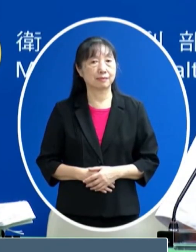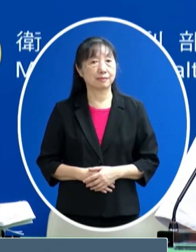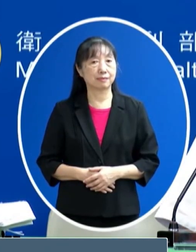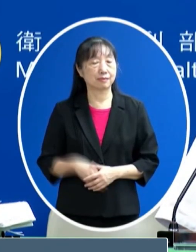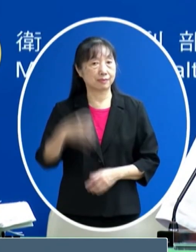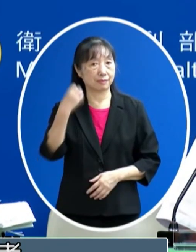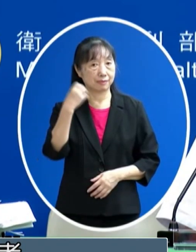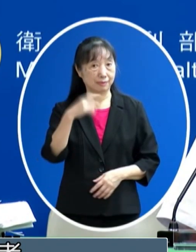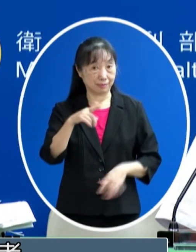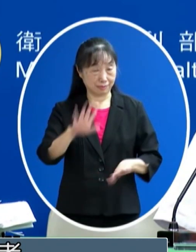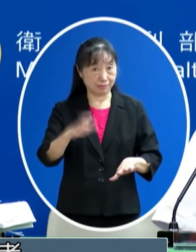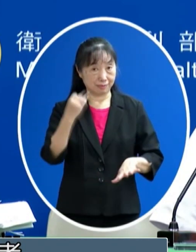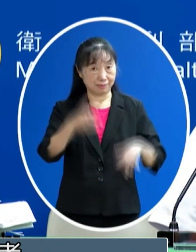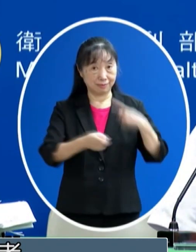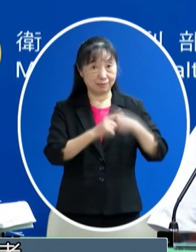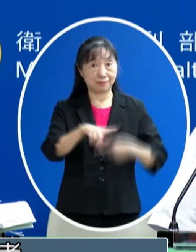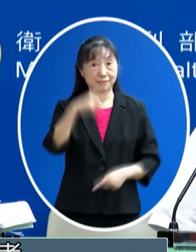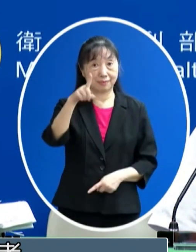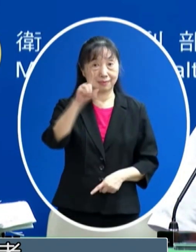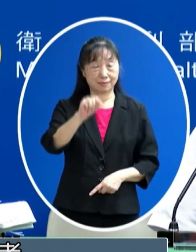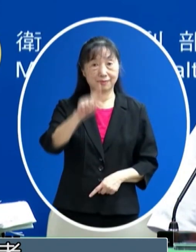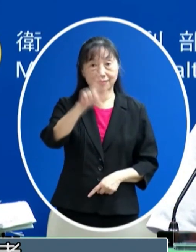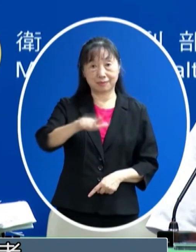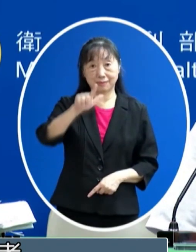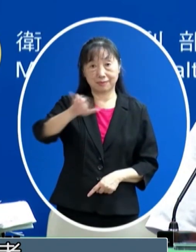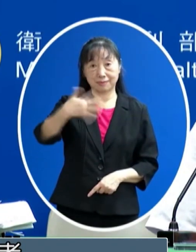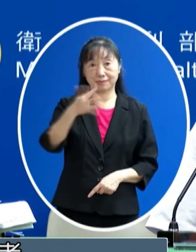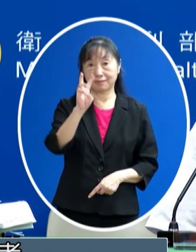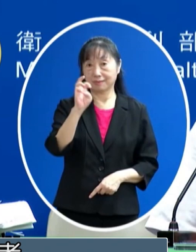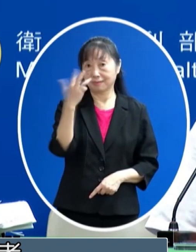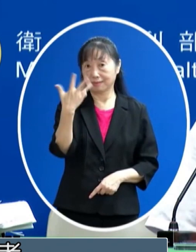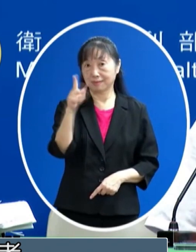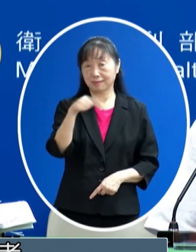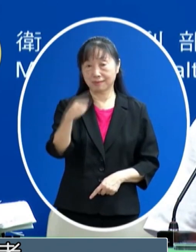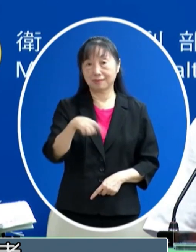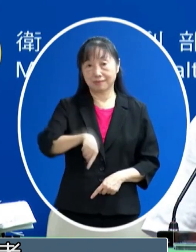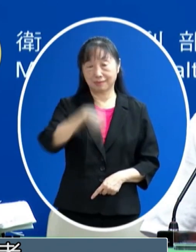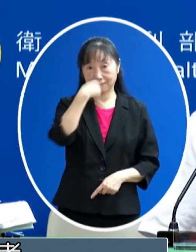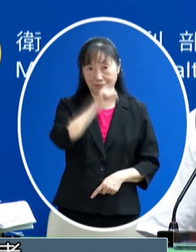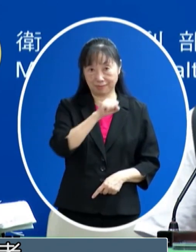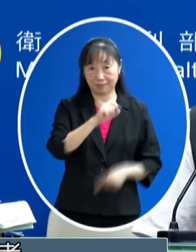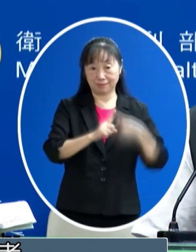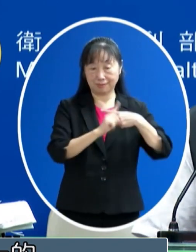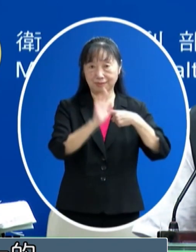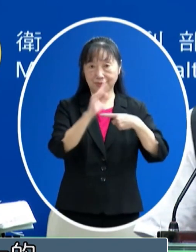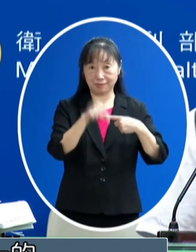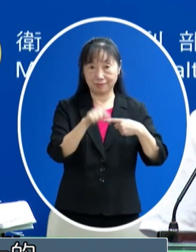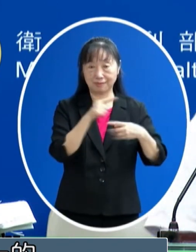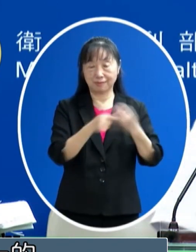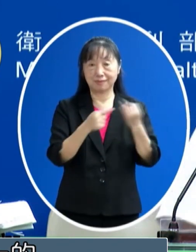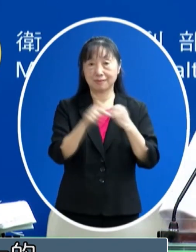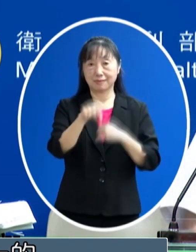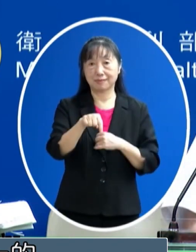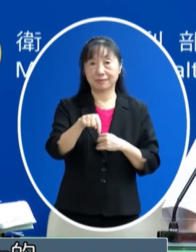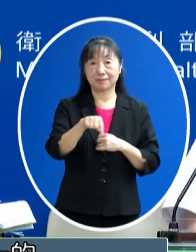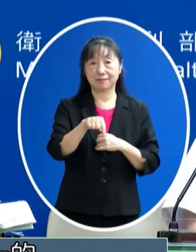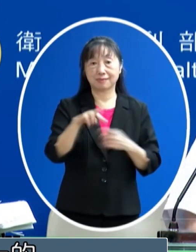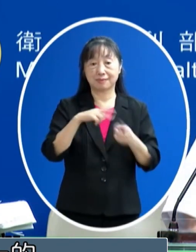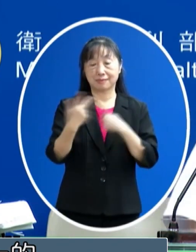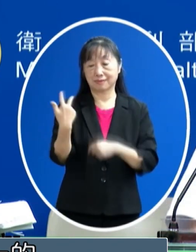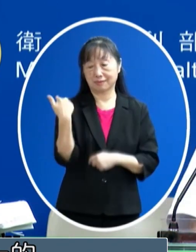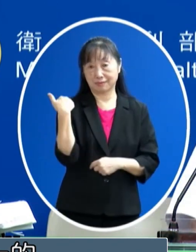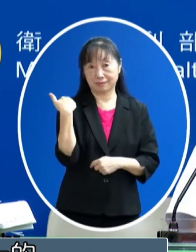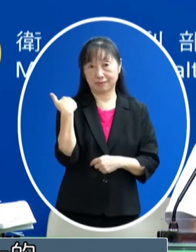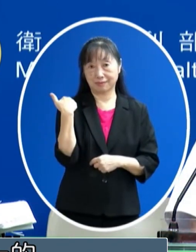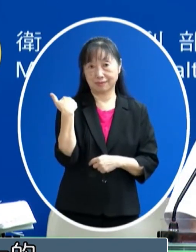我们先确定了哈，16538位哈的本土病例感染者哈，那这比起上